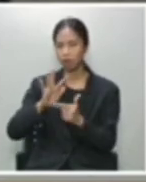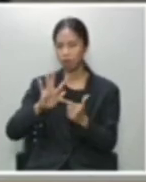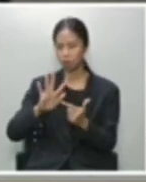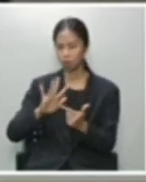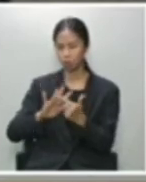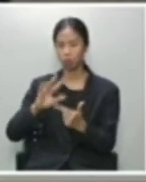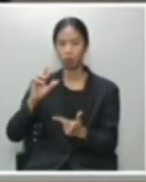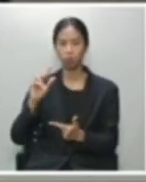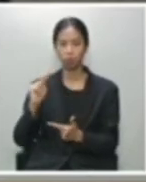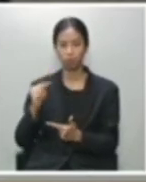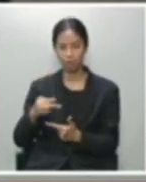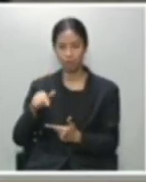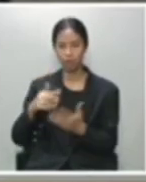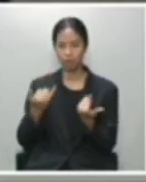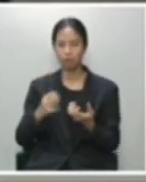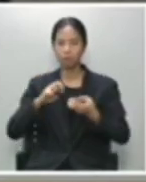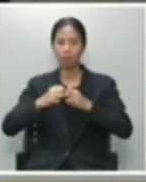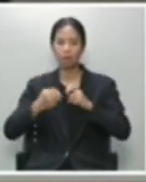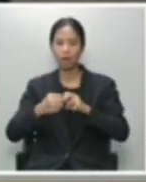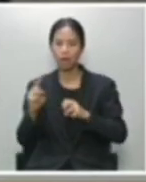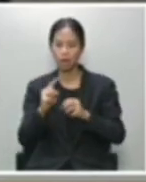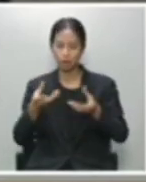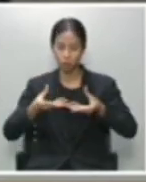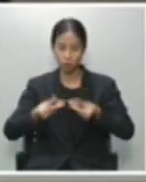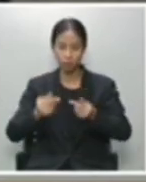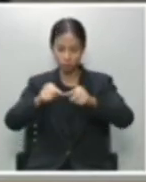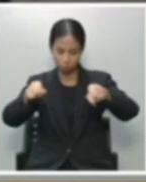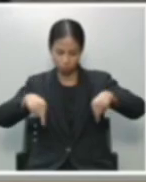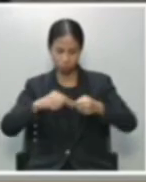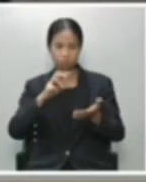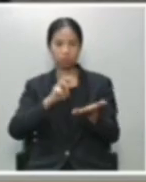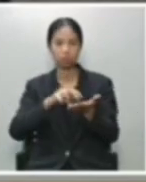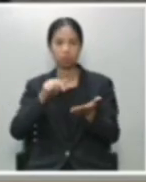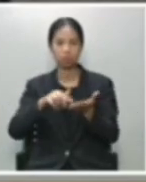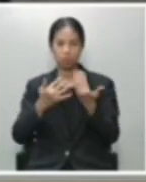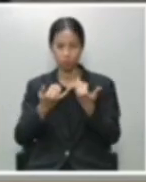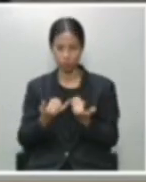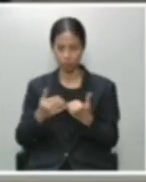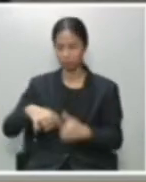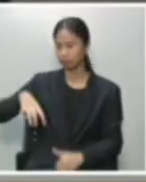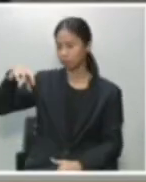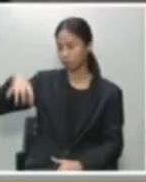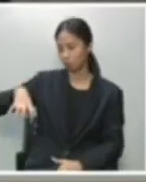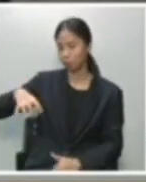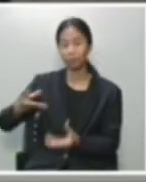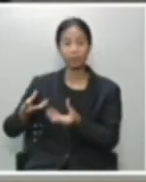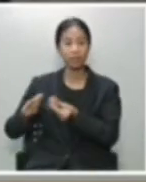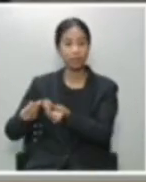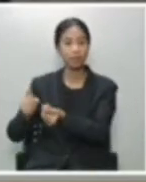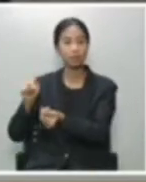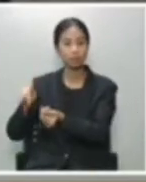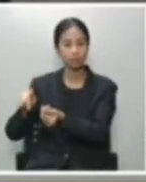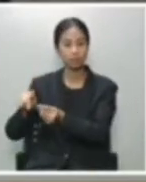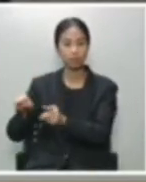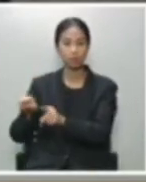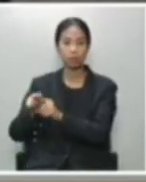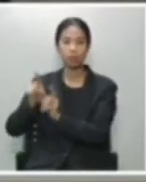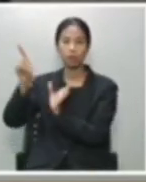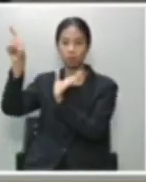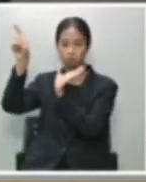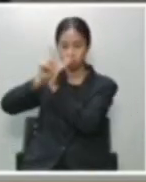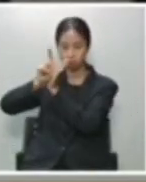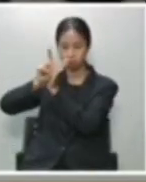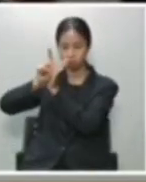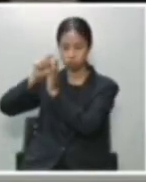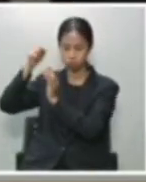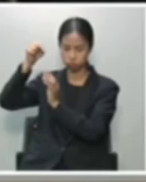เรื่องของการออกโฉนดที่ดินฉันขอฝากไปว่าขณะนี้กรมที่ดินได้ใช้ดาวเทียม RTK ในการที่จ